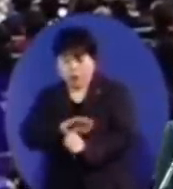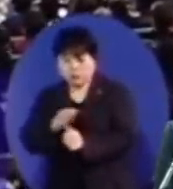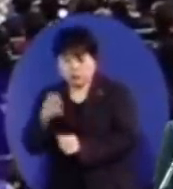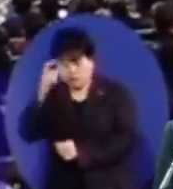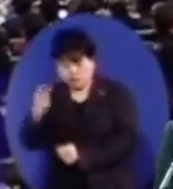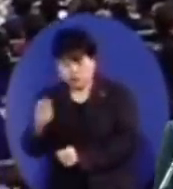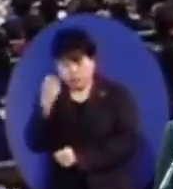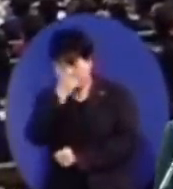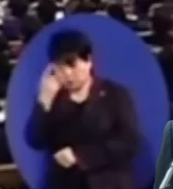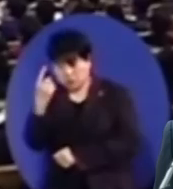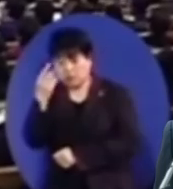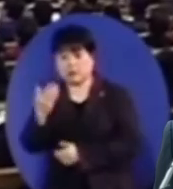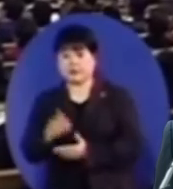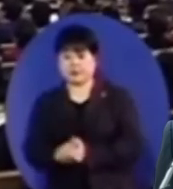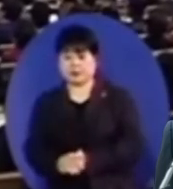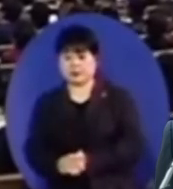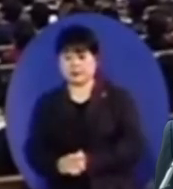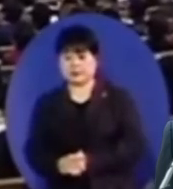지키니라.